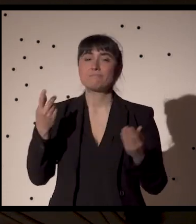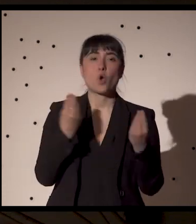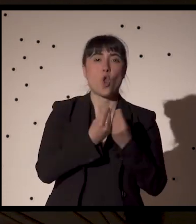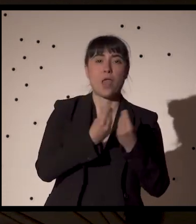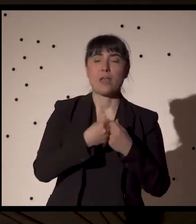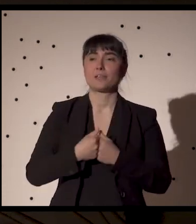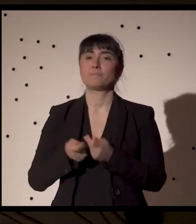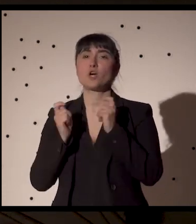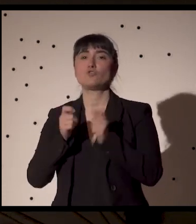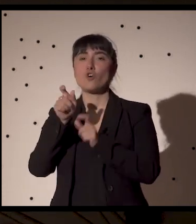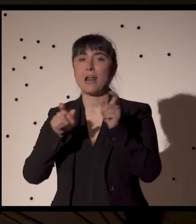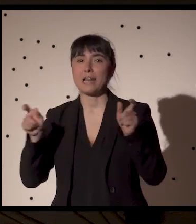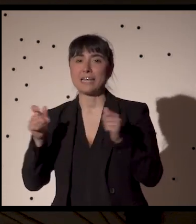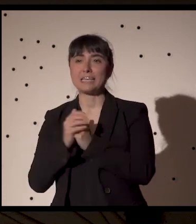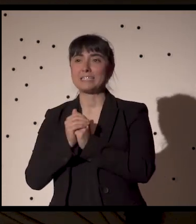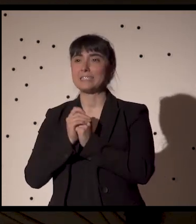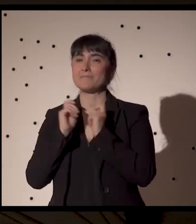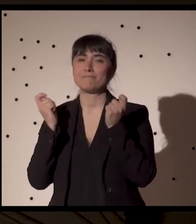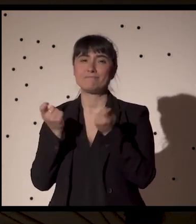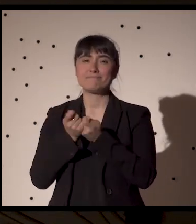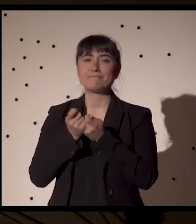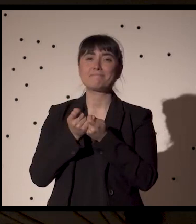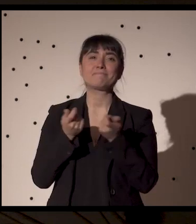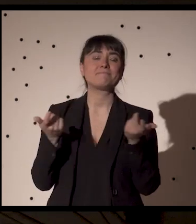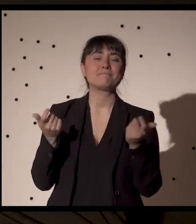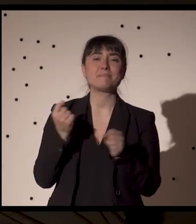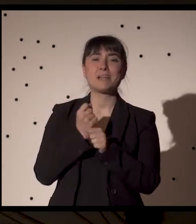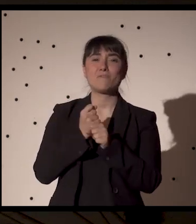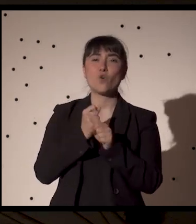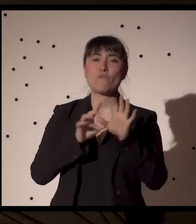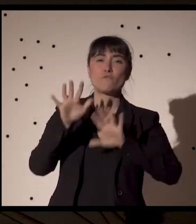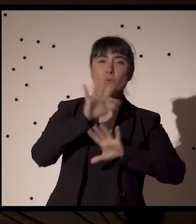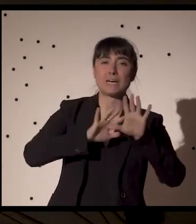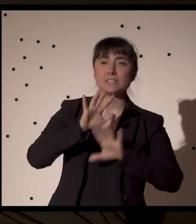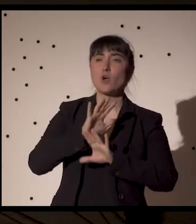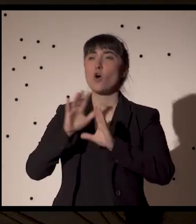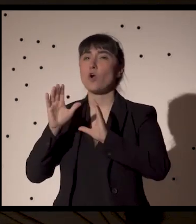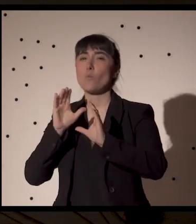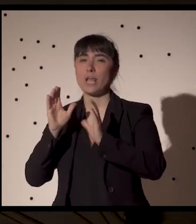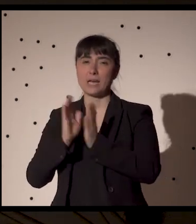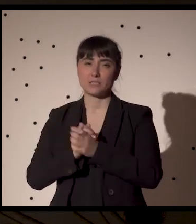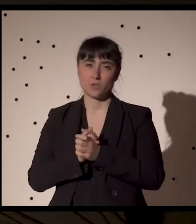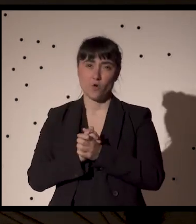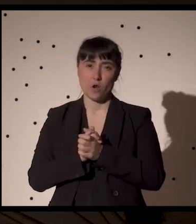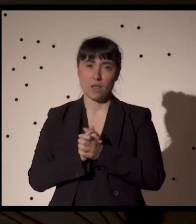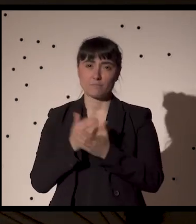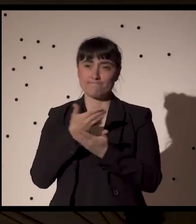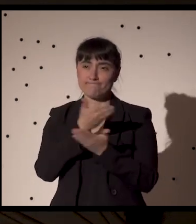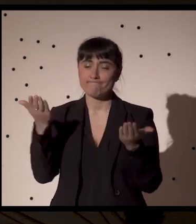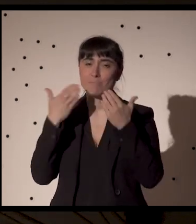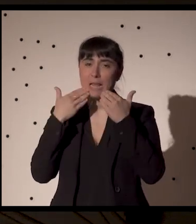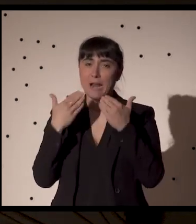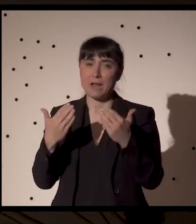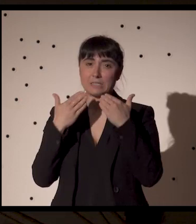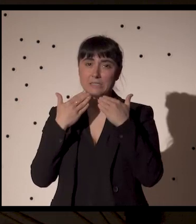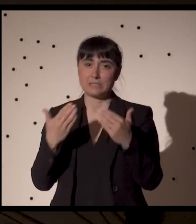Uomini e Donne dell'informazione della comunicazione che ci hanno ci avete aiutato in questa in questa